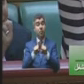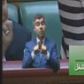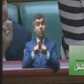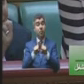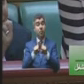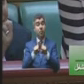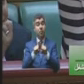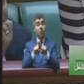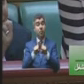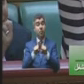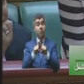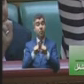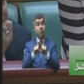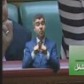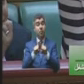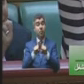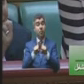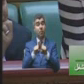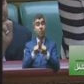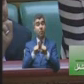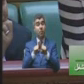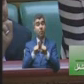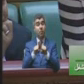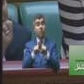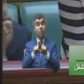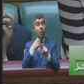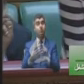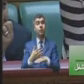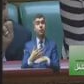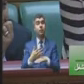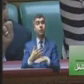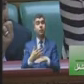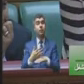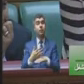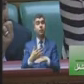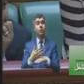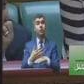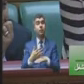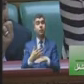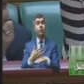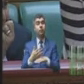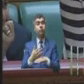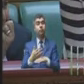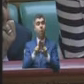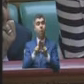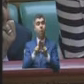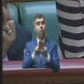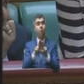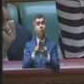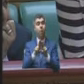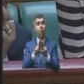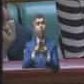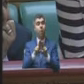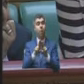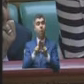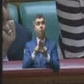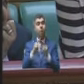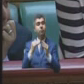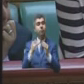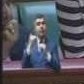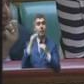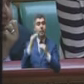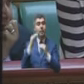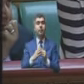نصب خاصة على موضوع التوظيف ماشي موضوع الترقية بالشواهد، علما